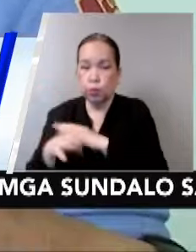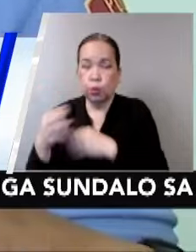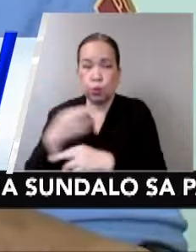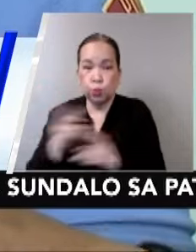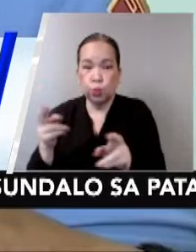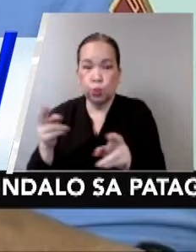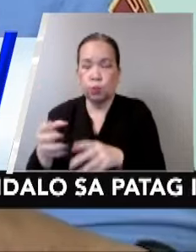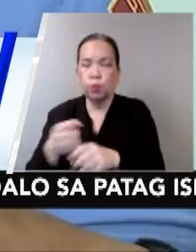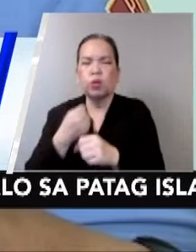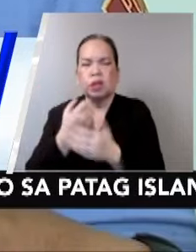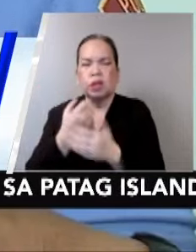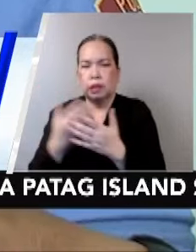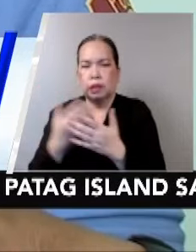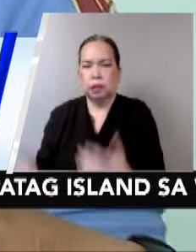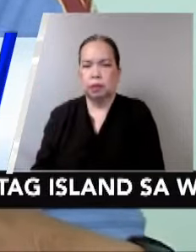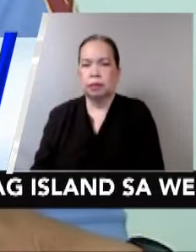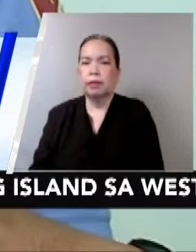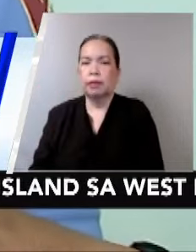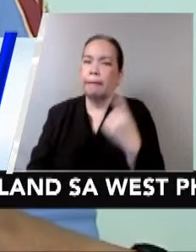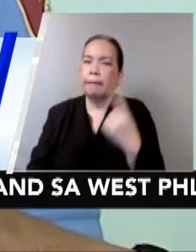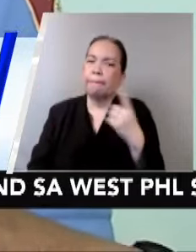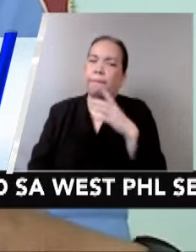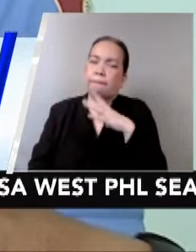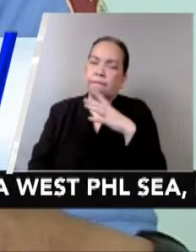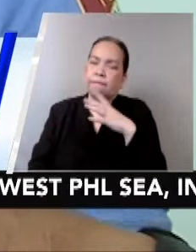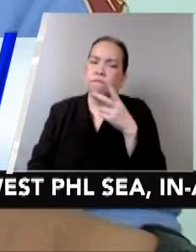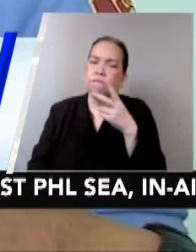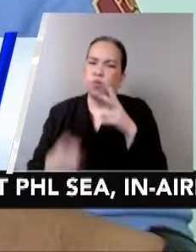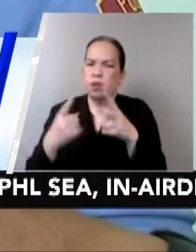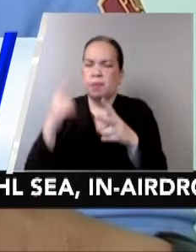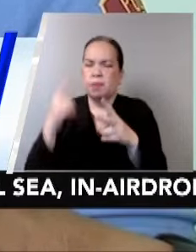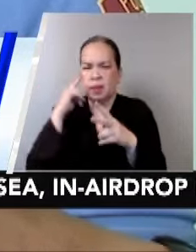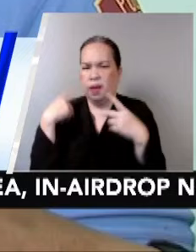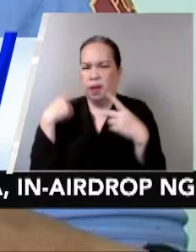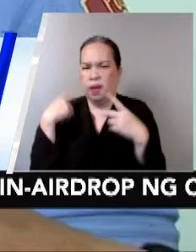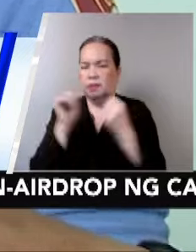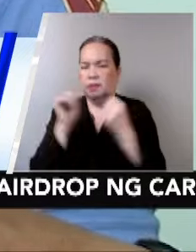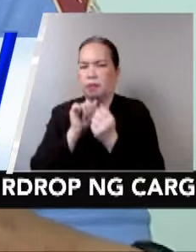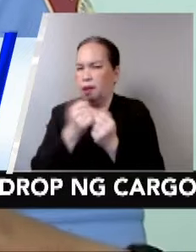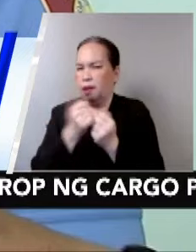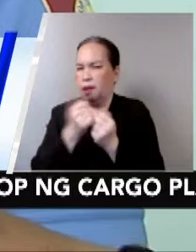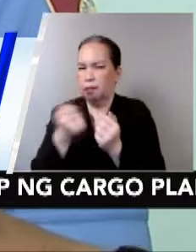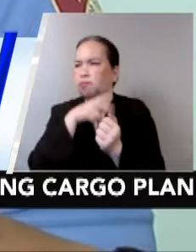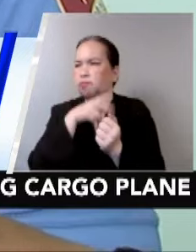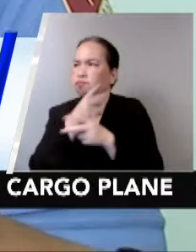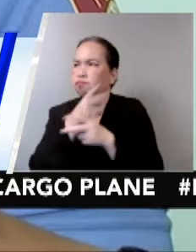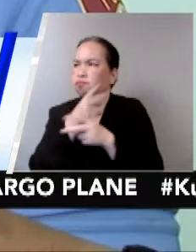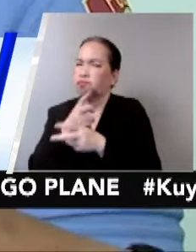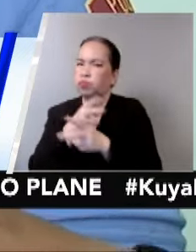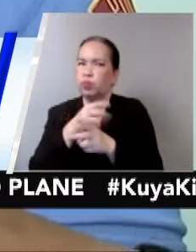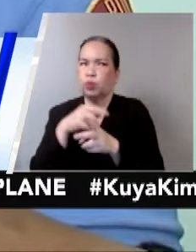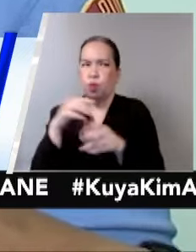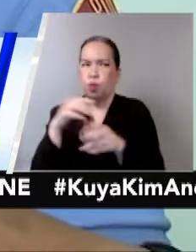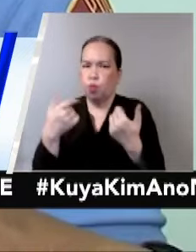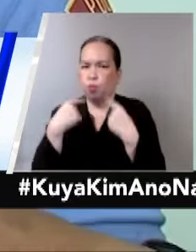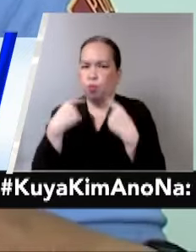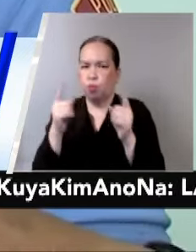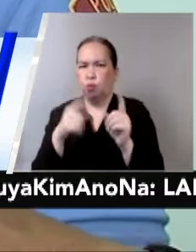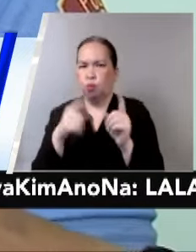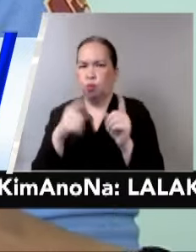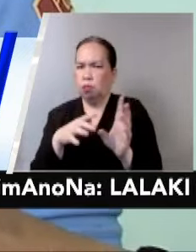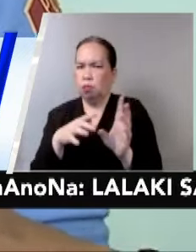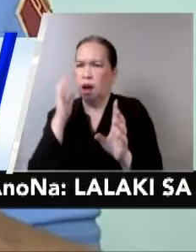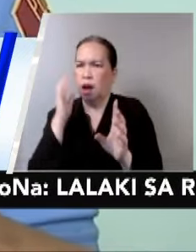gamit. Hindi po rin natin mamimenos na may mga kasama siya. Kasi sa ganitong mga gawain po, usually po talagang mahirap